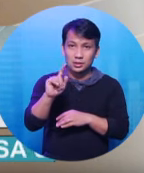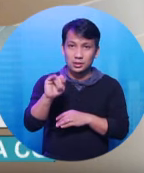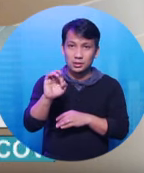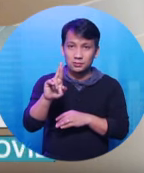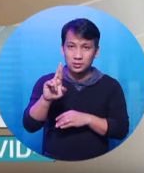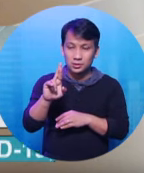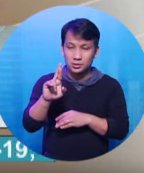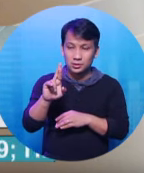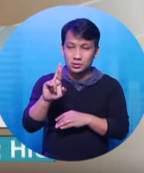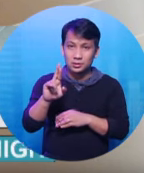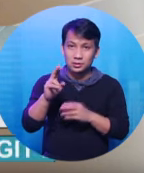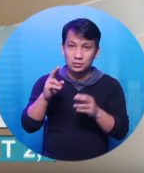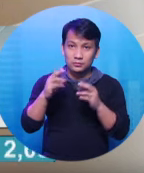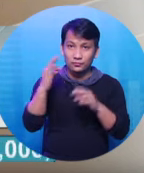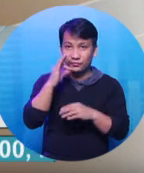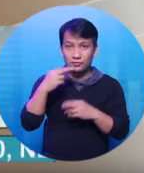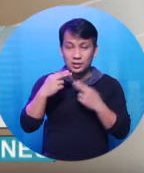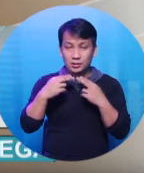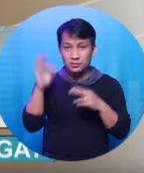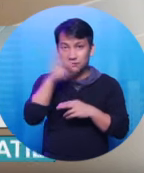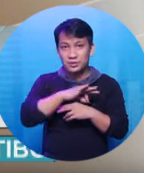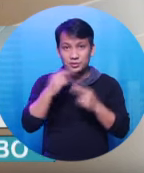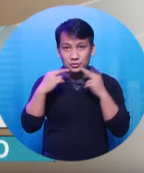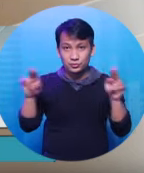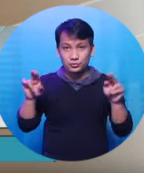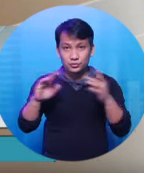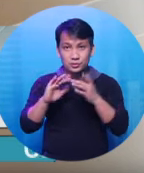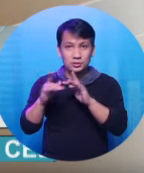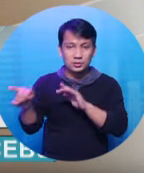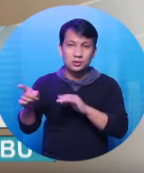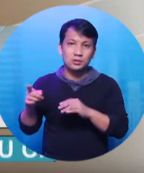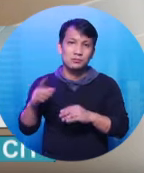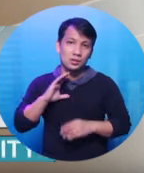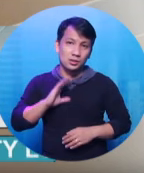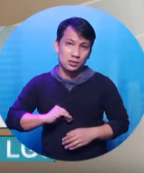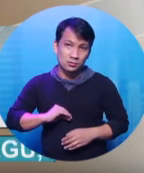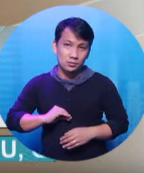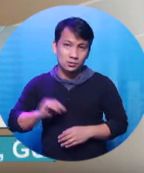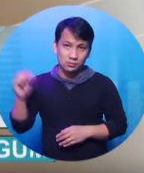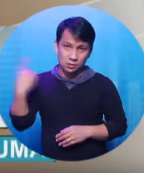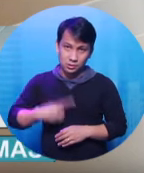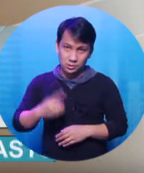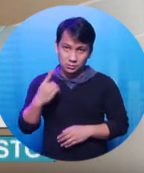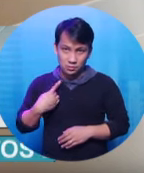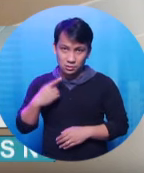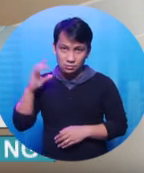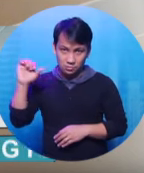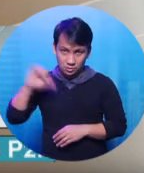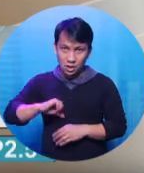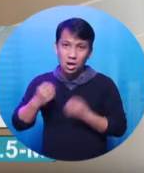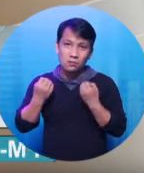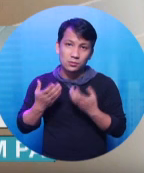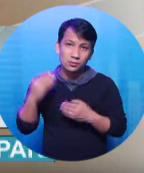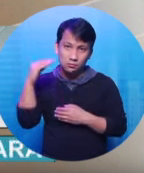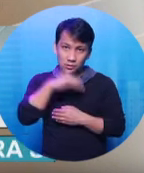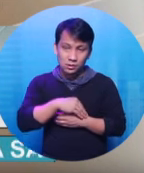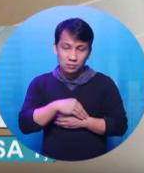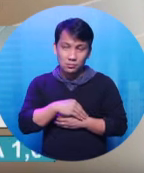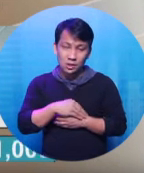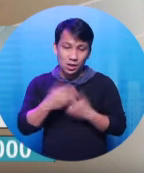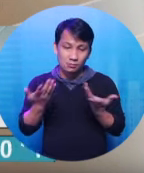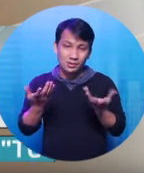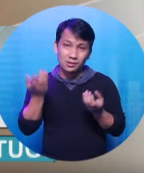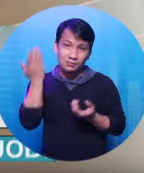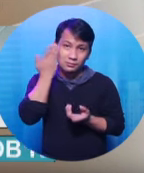ng balita na ikaw ay patay, ay syempre nakadamage sa ating reputasyon. Dahil ang daming maluloko nito, ang daming